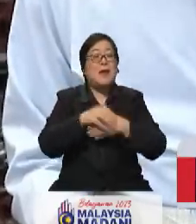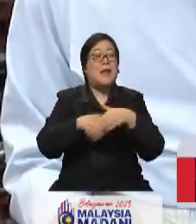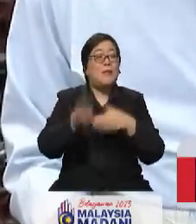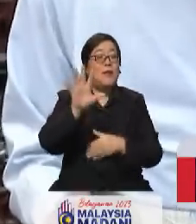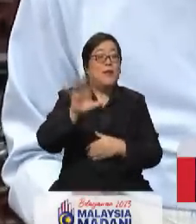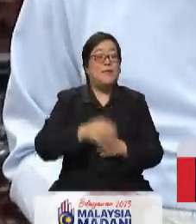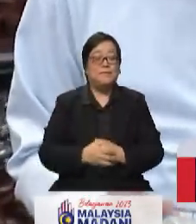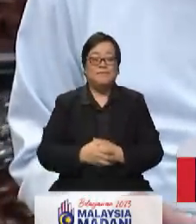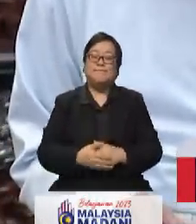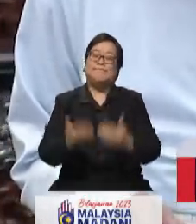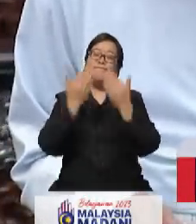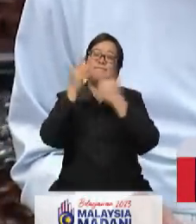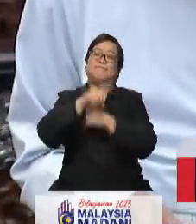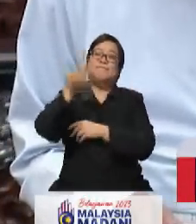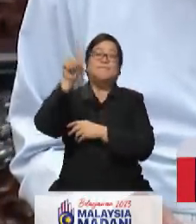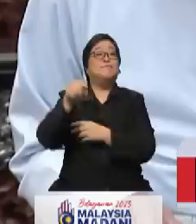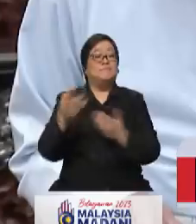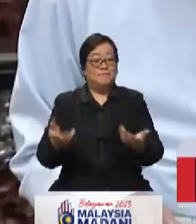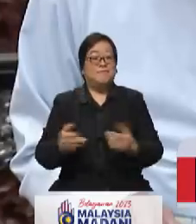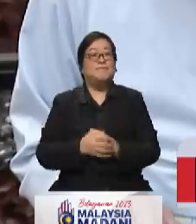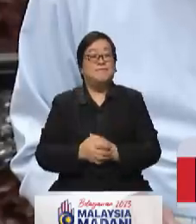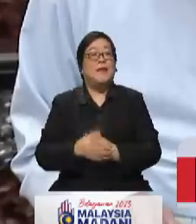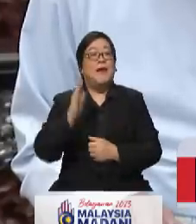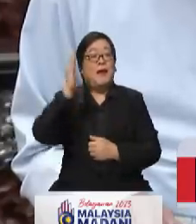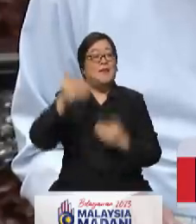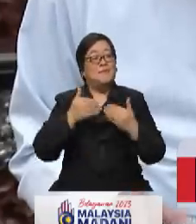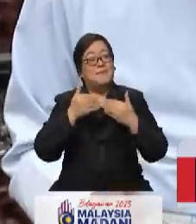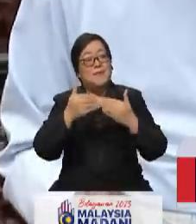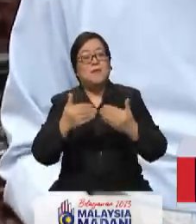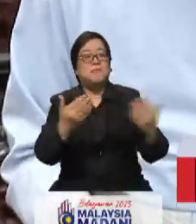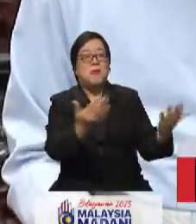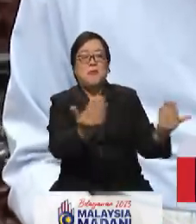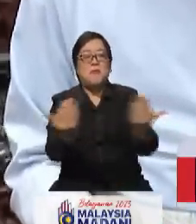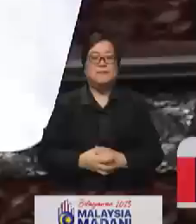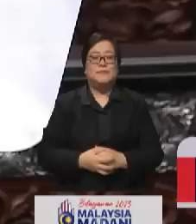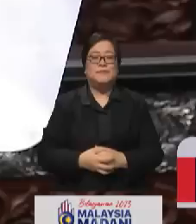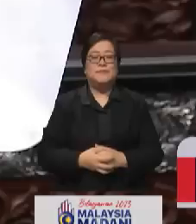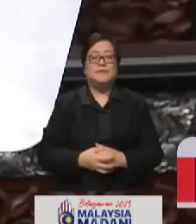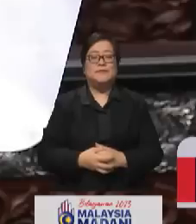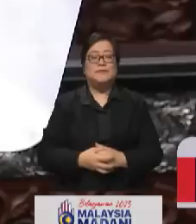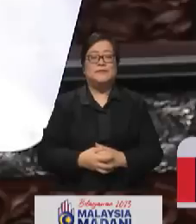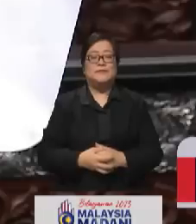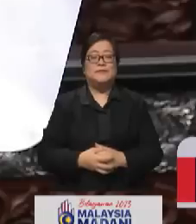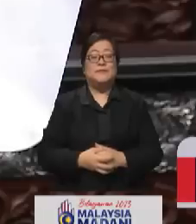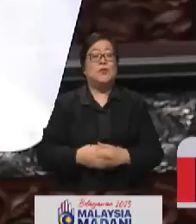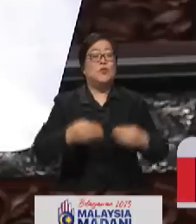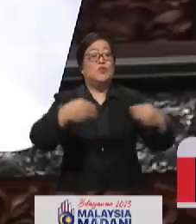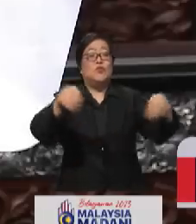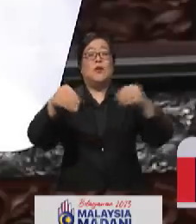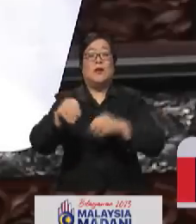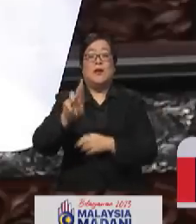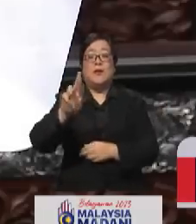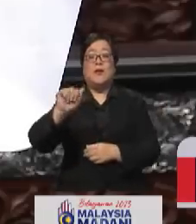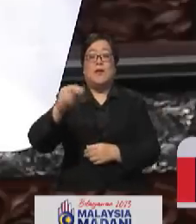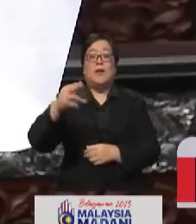RM5. Alhamdulillah, Menu Rahmah ini dijangka akan terus menerima sambutan yang baik. Maka melalui jualan Rahmah